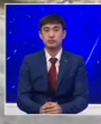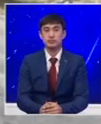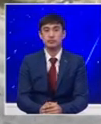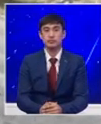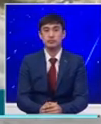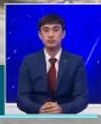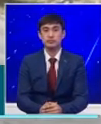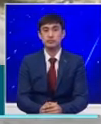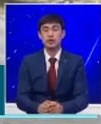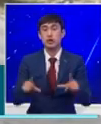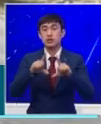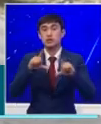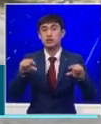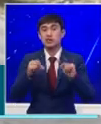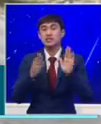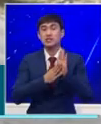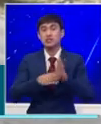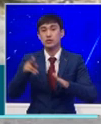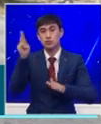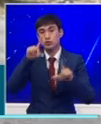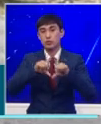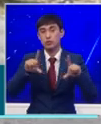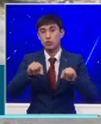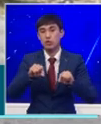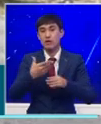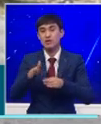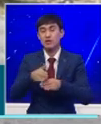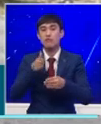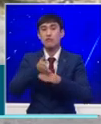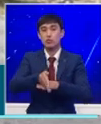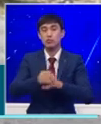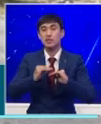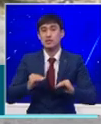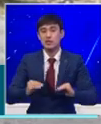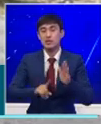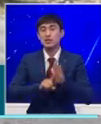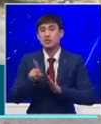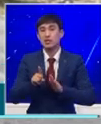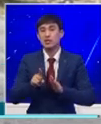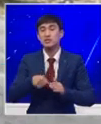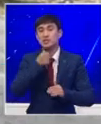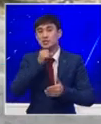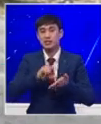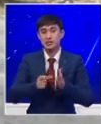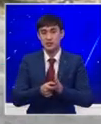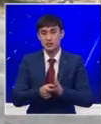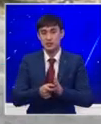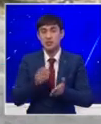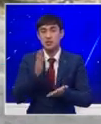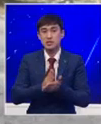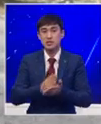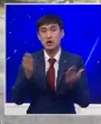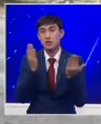образования здание состоит из девяти учебных блоков с отдельными входами для учащихся начальной школы и старшеклассников имеются